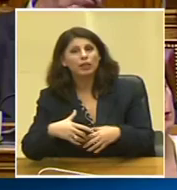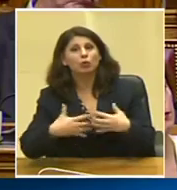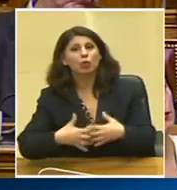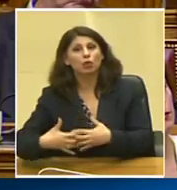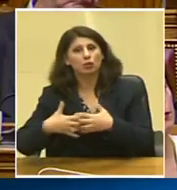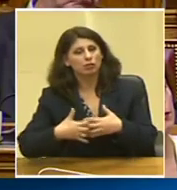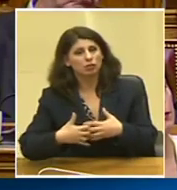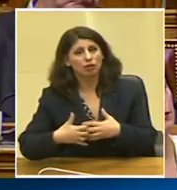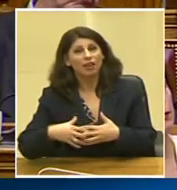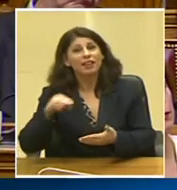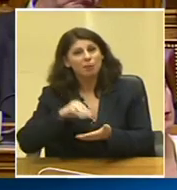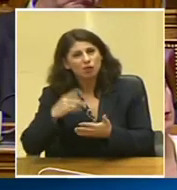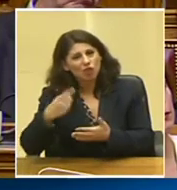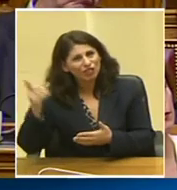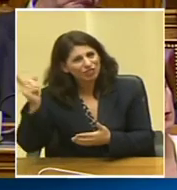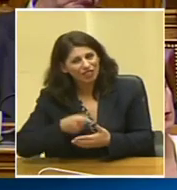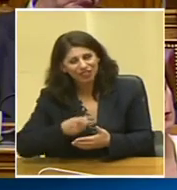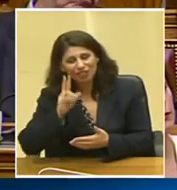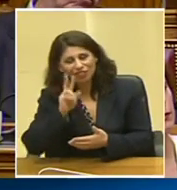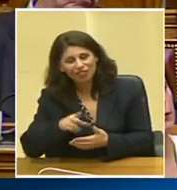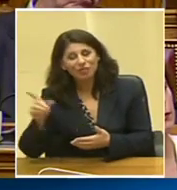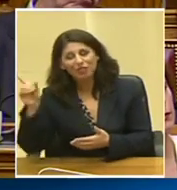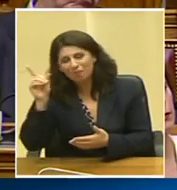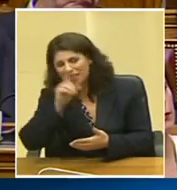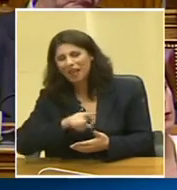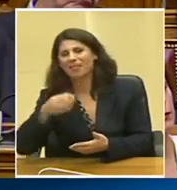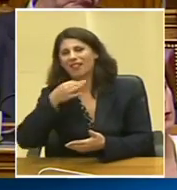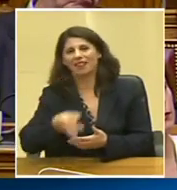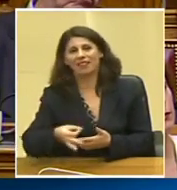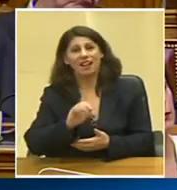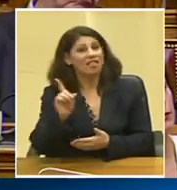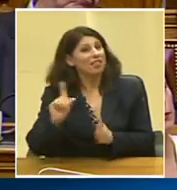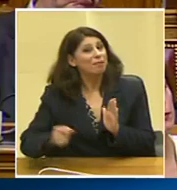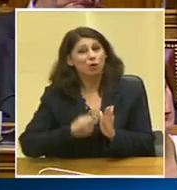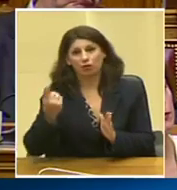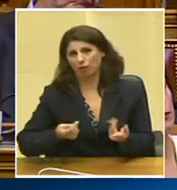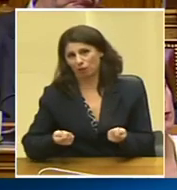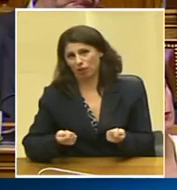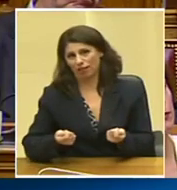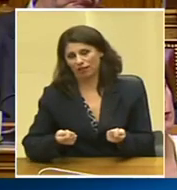Θα διαψευτείτε στο 100% για όσα λέτε. Αλλά δεν είναι η πρώτη φορά που το κάνετε αυτό.